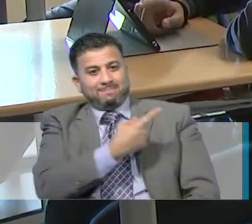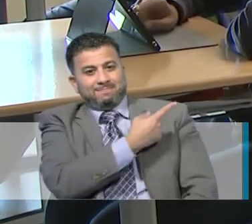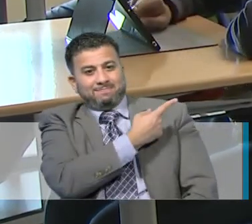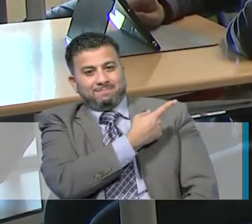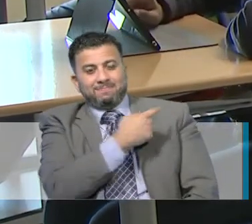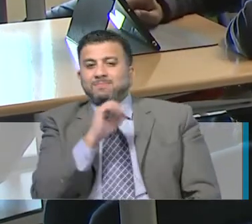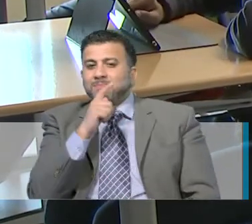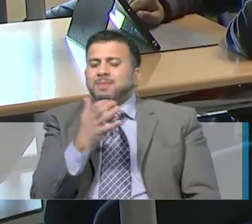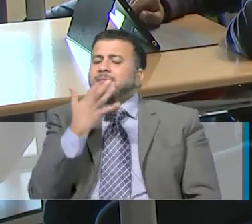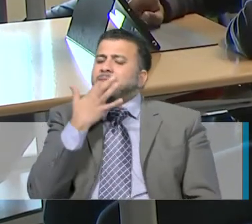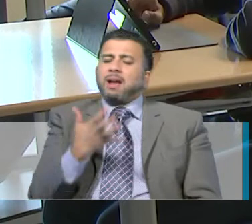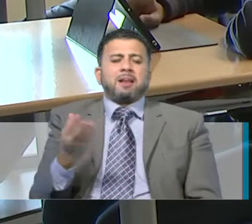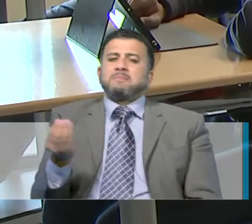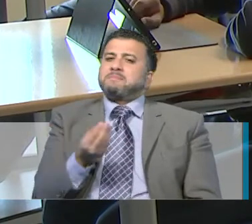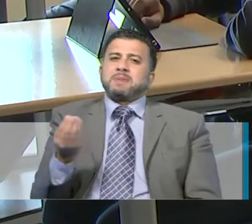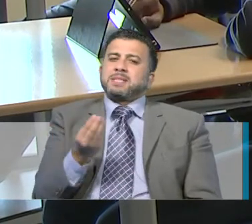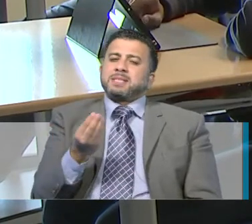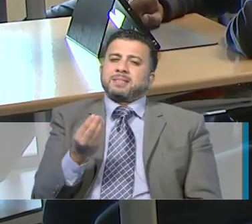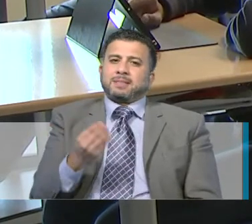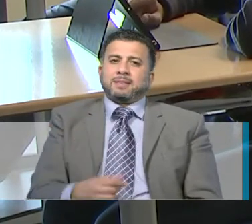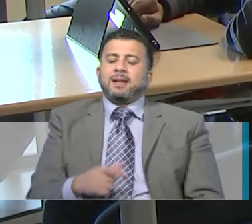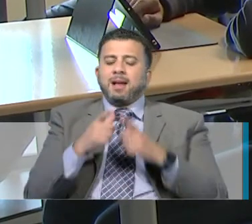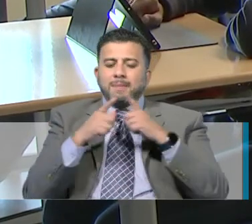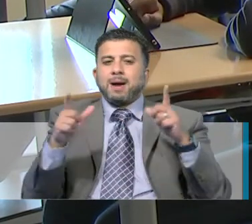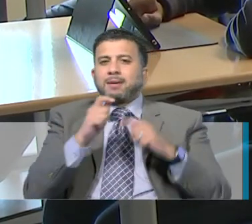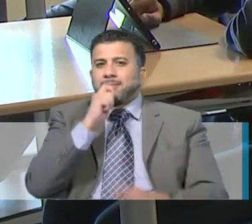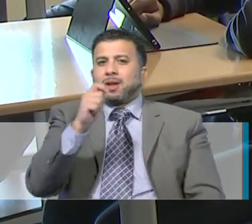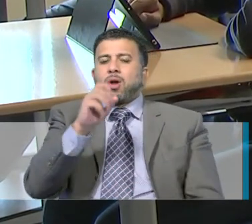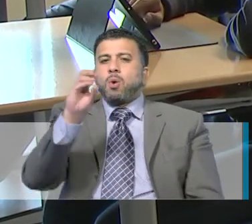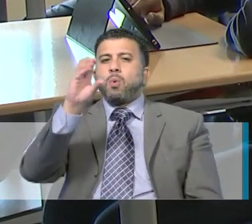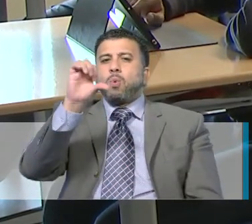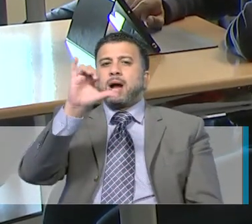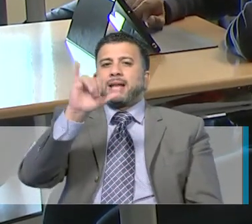بكل سلاسة ويسر. لأخبار الدار هويدا الشرقي.